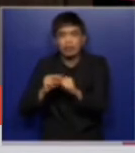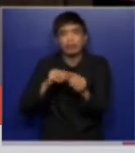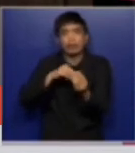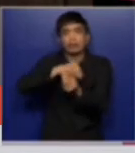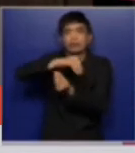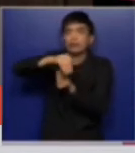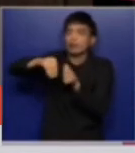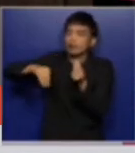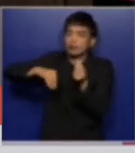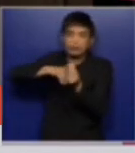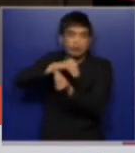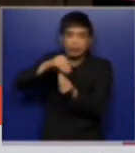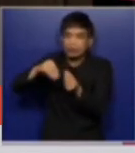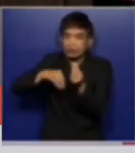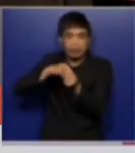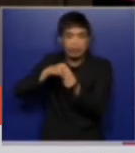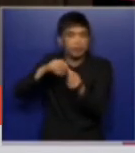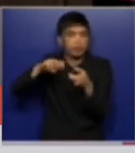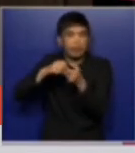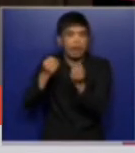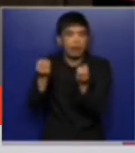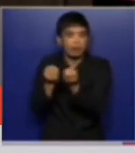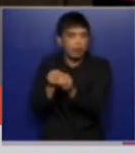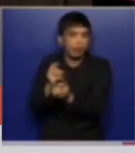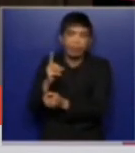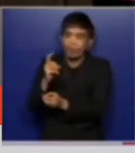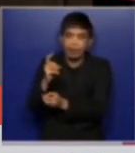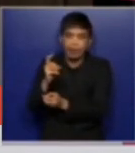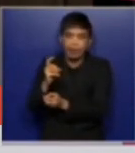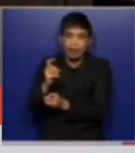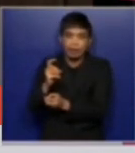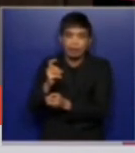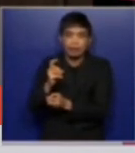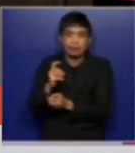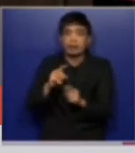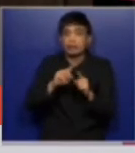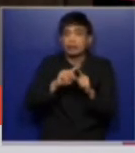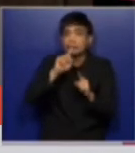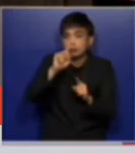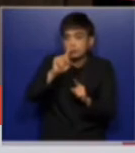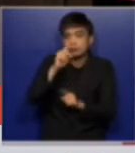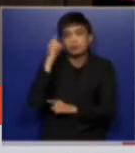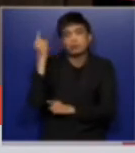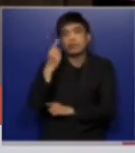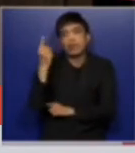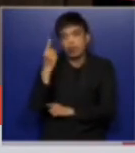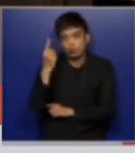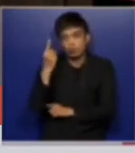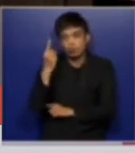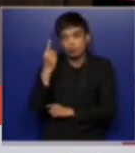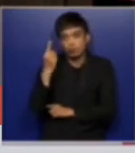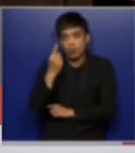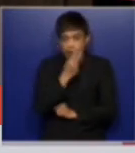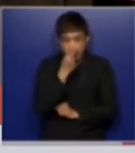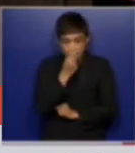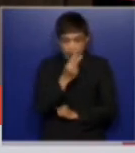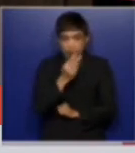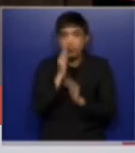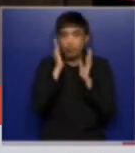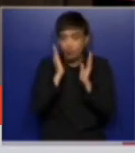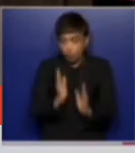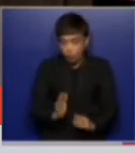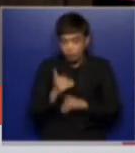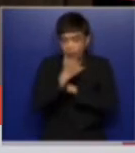ศในประเด็นหลักๆดังนี้ครับท่านประธานครับประเด็นที่1ภาคการท่องเที่ยวจะเห็นได้ว่าตัวเลขจากนักท่องเที่ยวต่างช